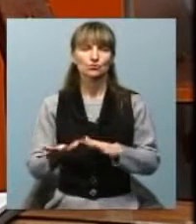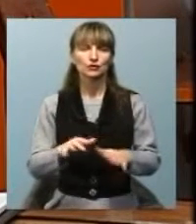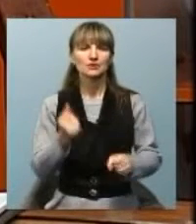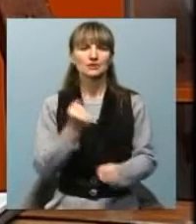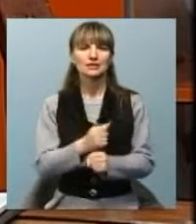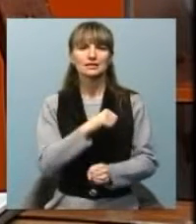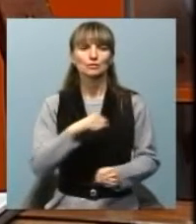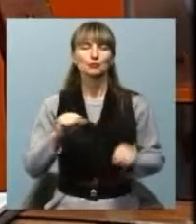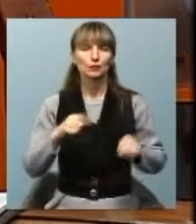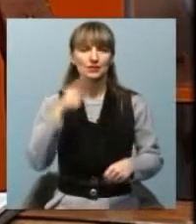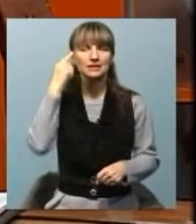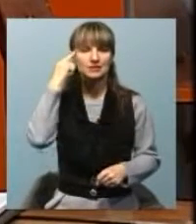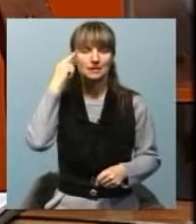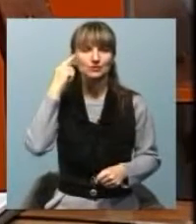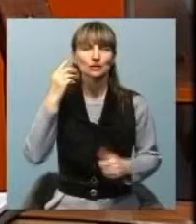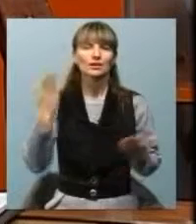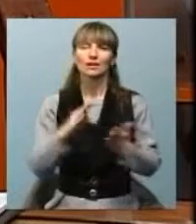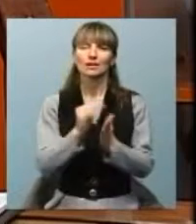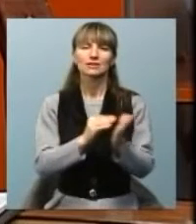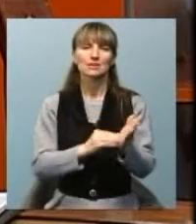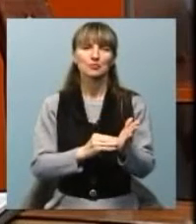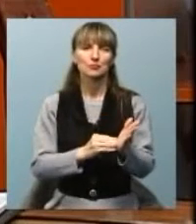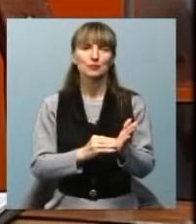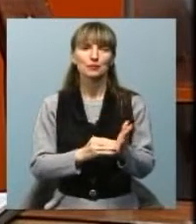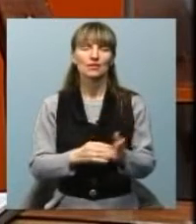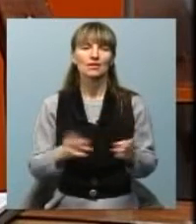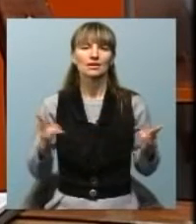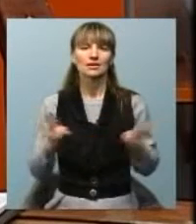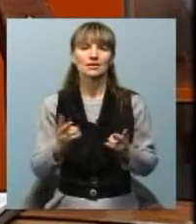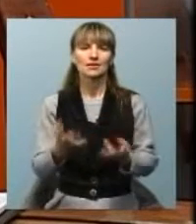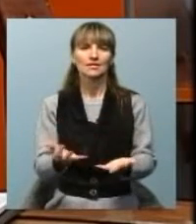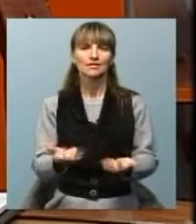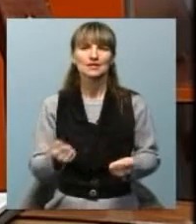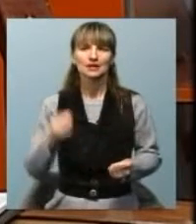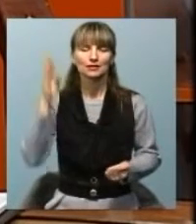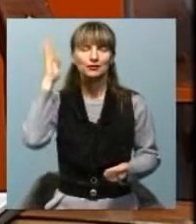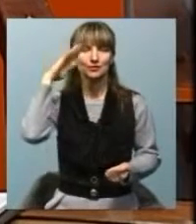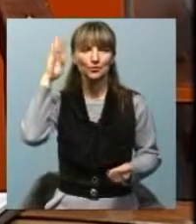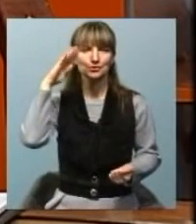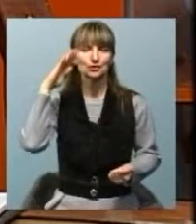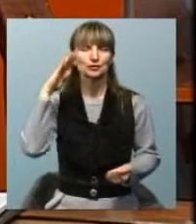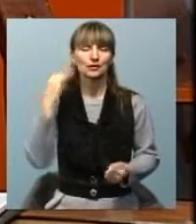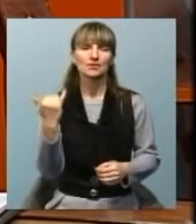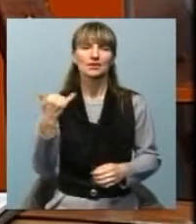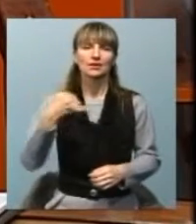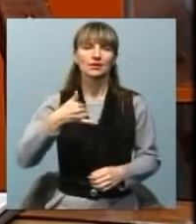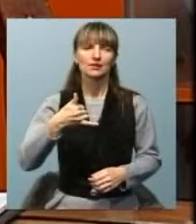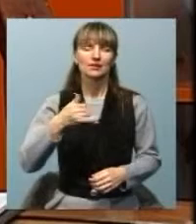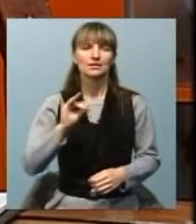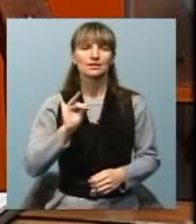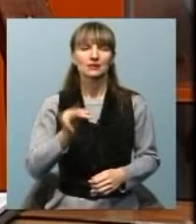робити самому? Да. Знаєш, да. Який рецепт? Надо взяти воду, налити